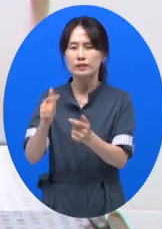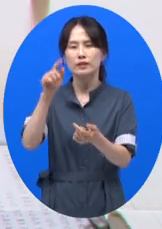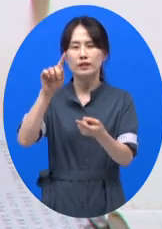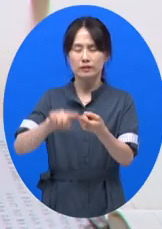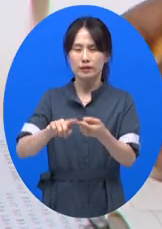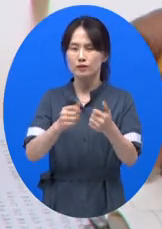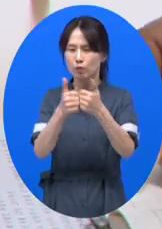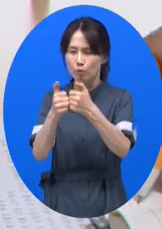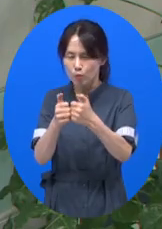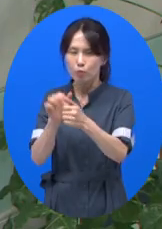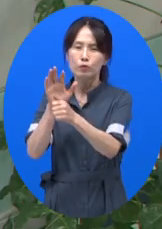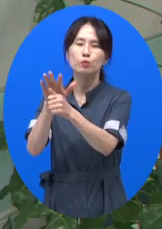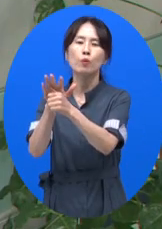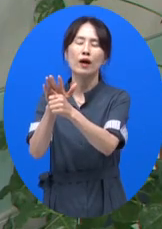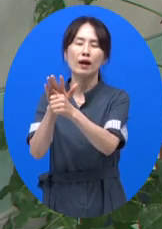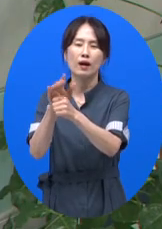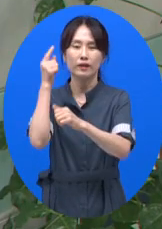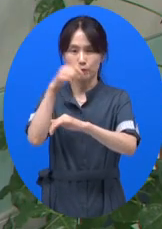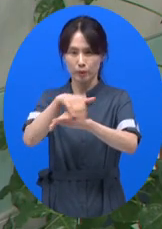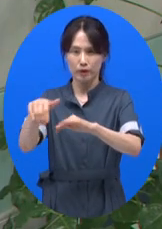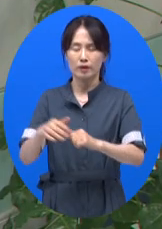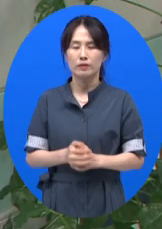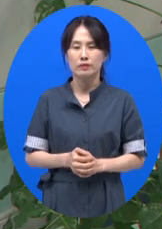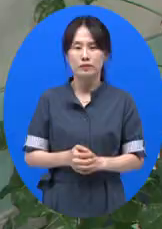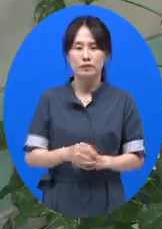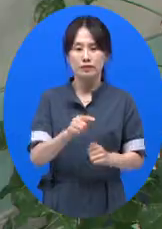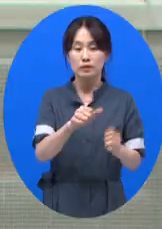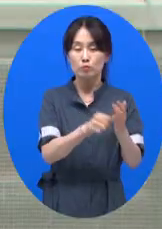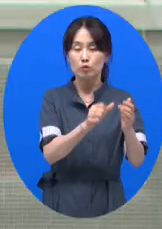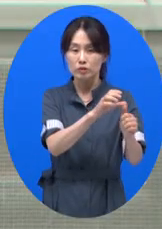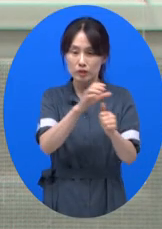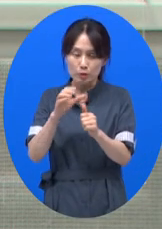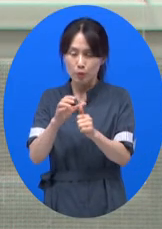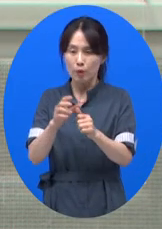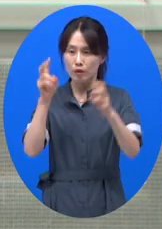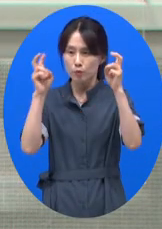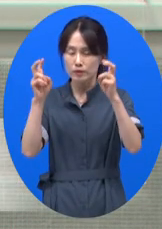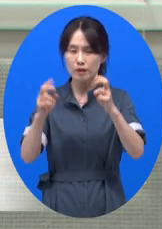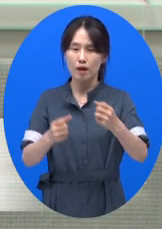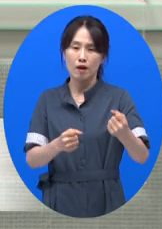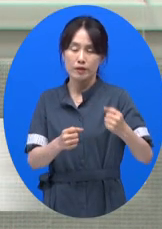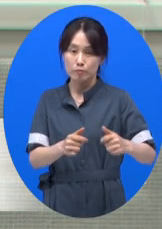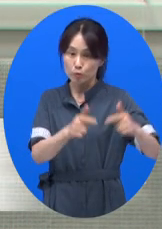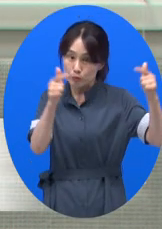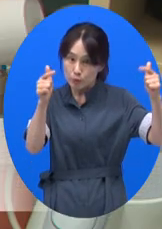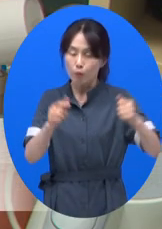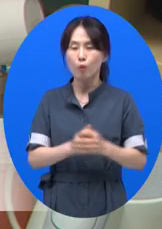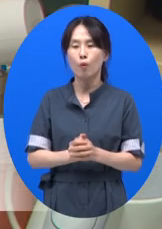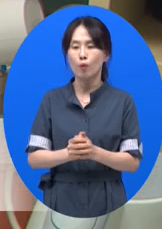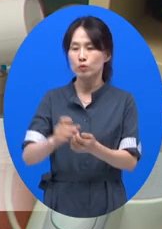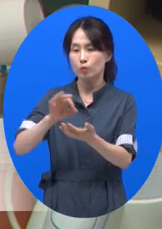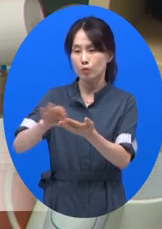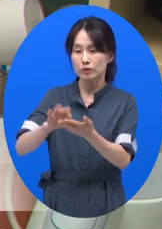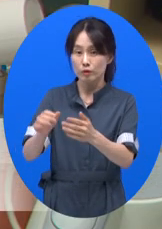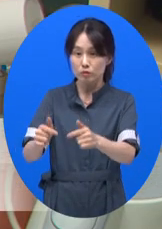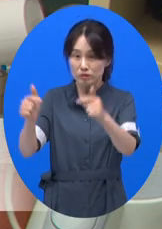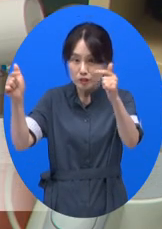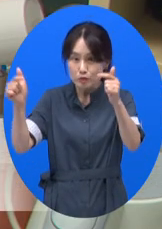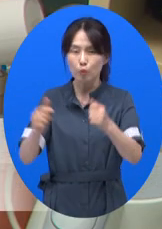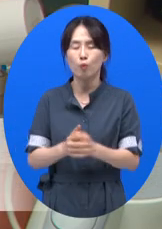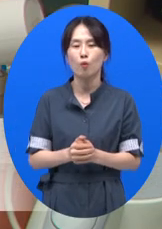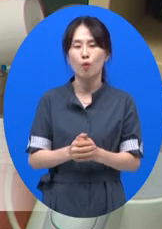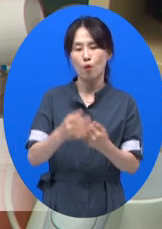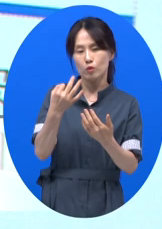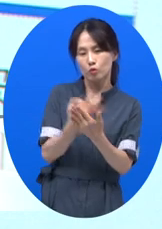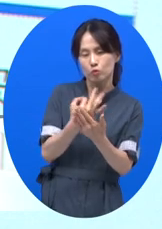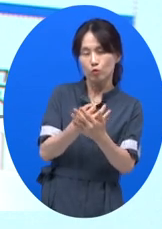컨설팅을 지원합니다 2 농산물을 이용하는 가공업체 경쟁력을 높여 경기도 농산물의 소비를 늘리고 돈에 농민들의